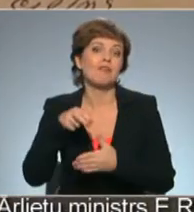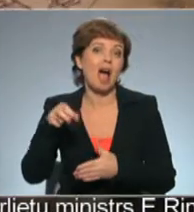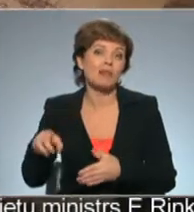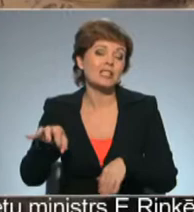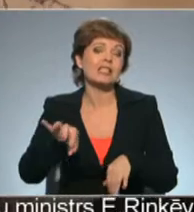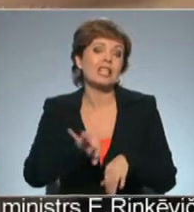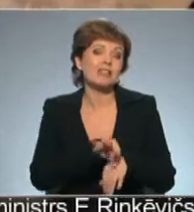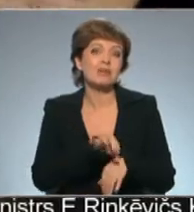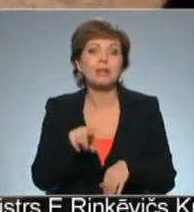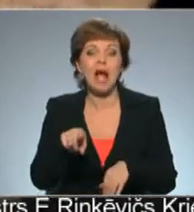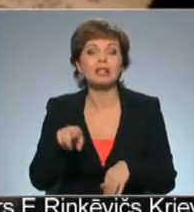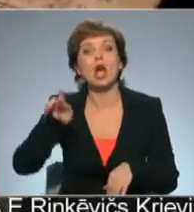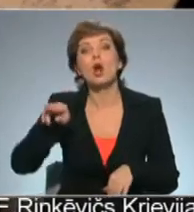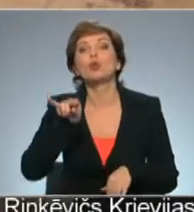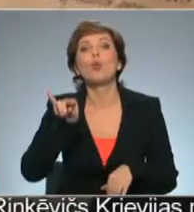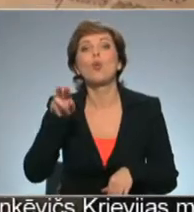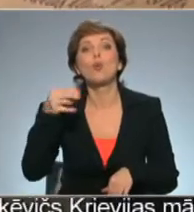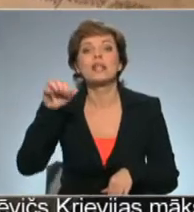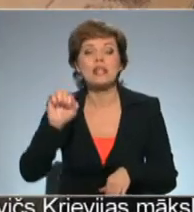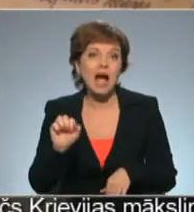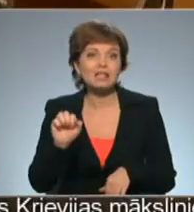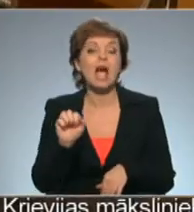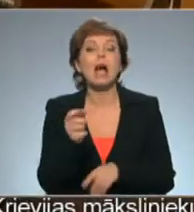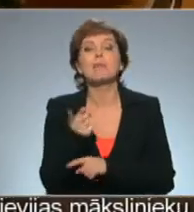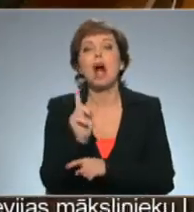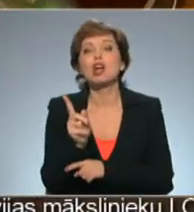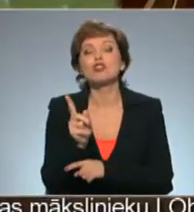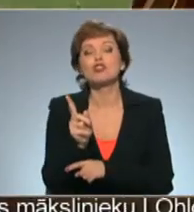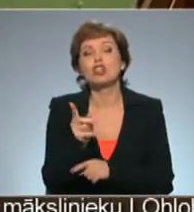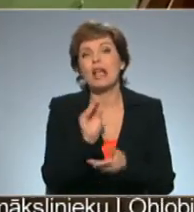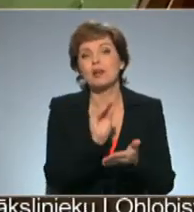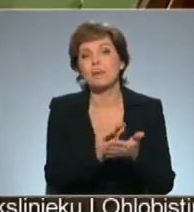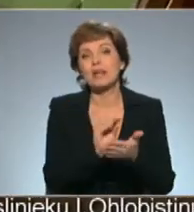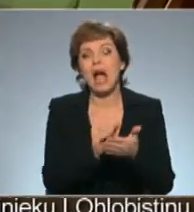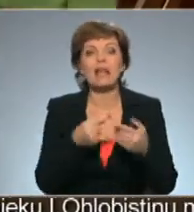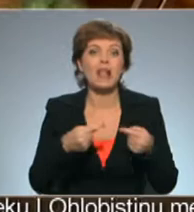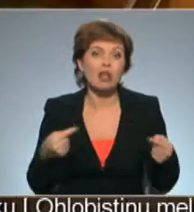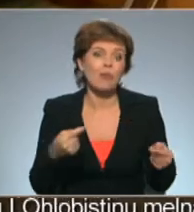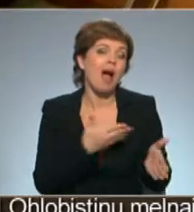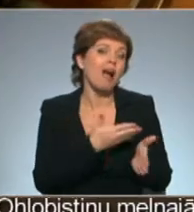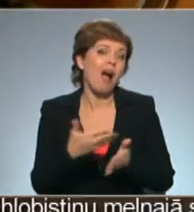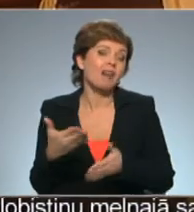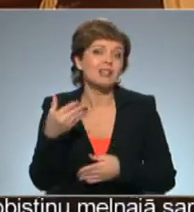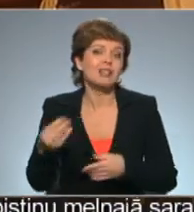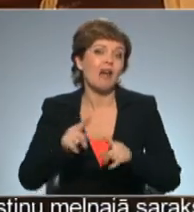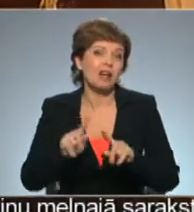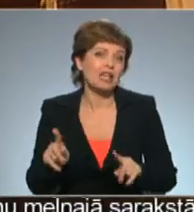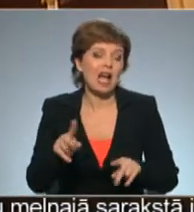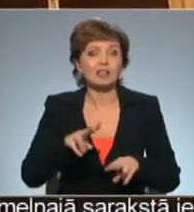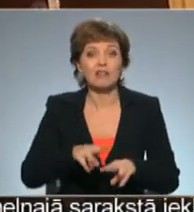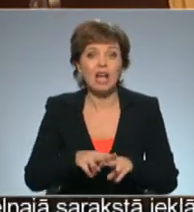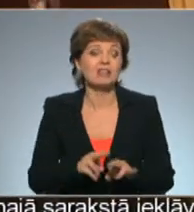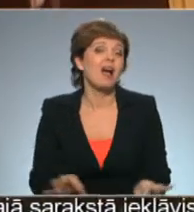biedras Eleonoras Dūdas, turpat burtnīcas ar makšķerēšanas piezīmēm, viss kārtīgs un katrai lietai sava vieta. Nekas šeit